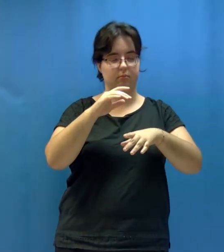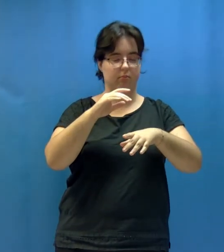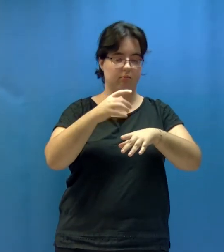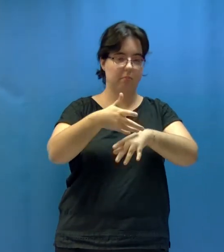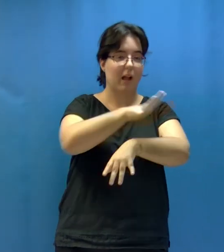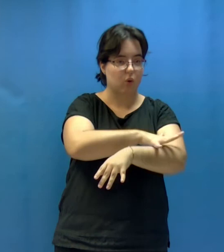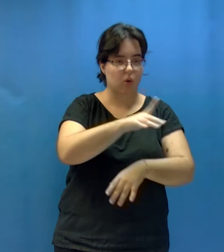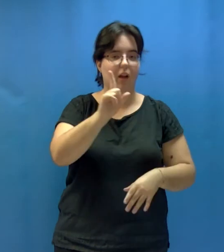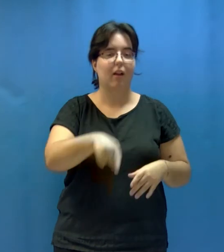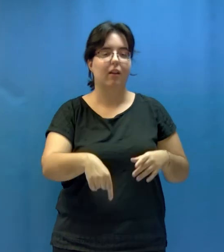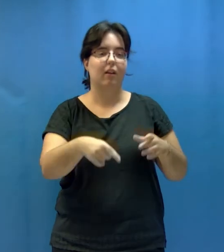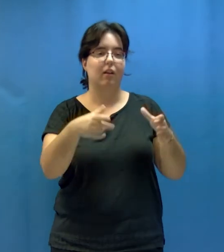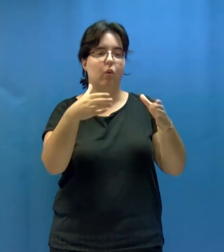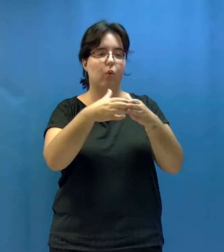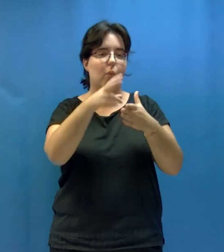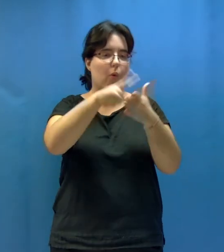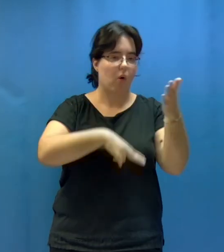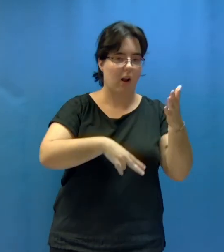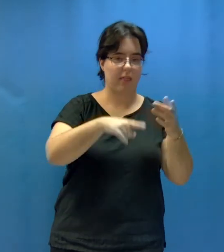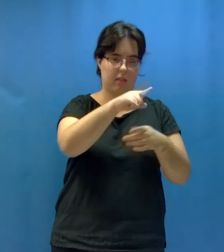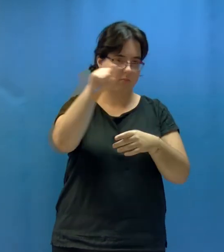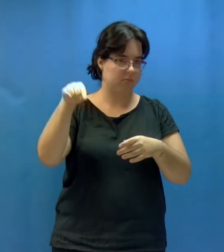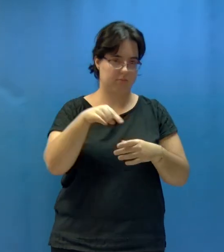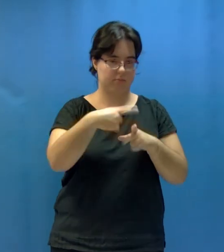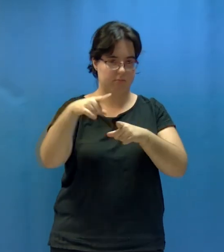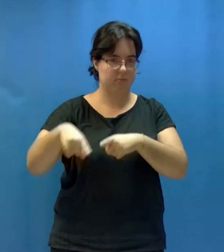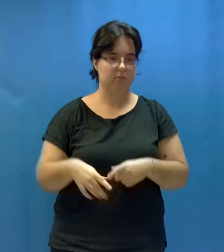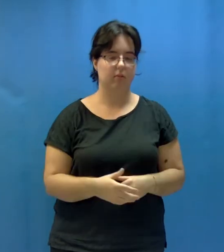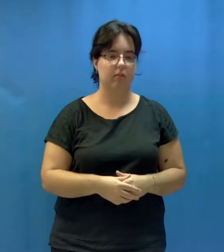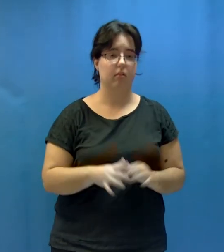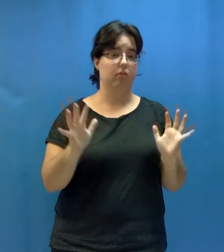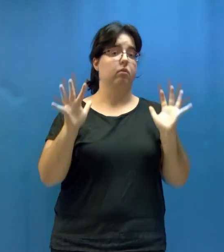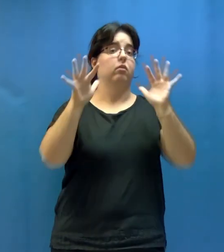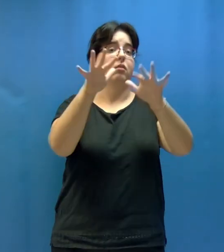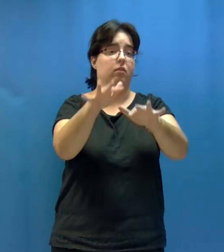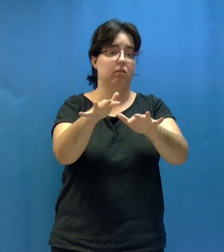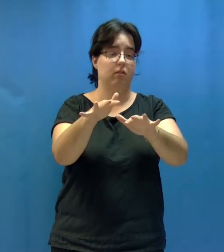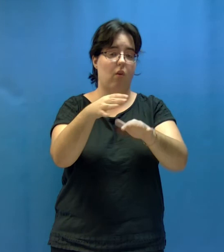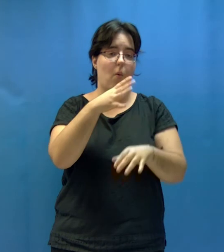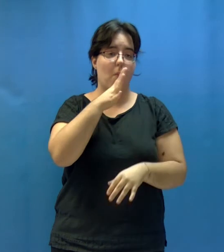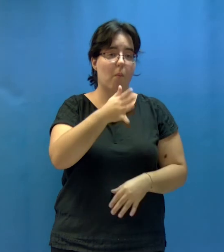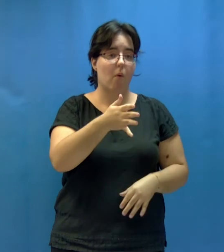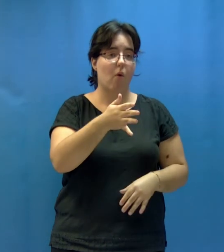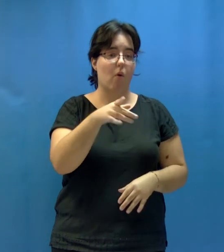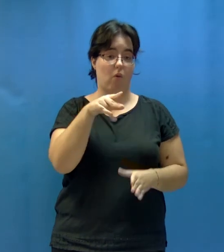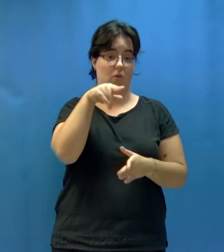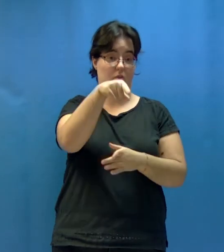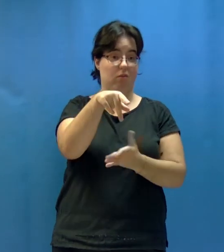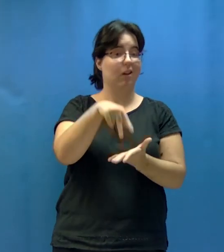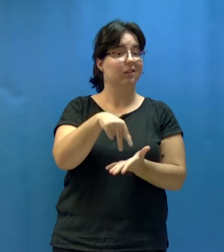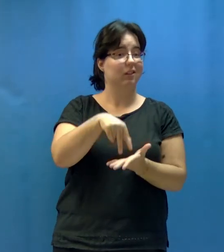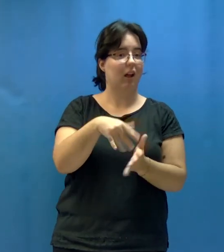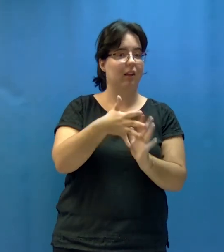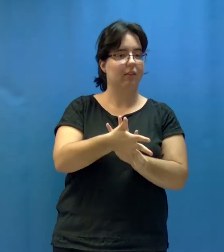Bloc Nacionalista Galec i diferents marees. Vam anar allí perquè els que estàvem allí volíem un altre